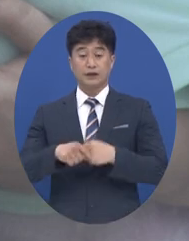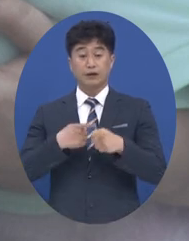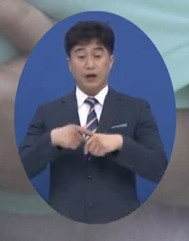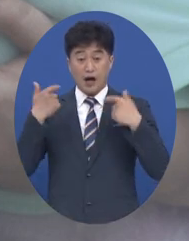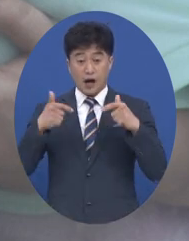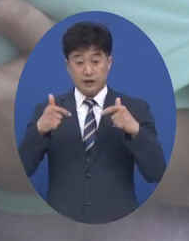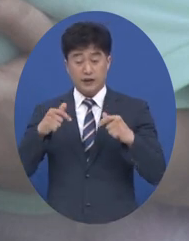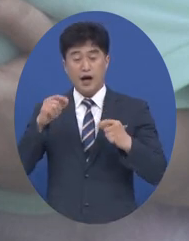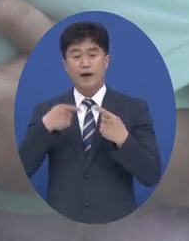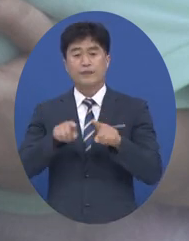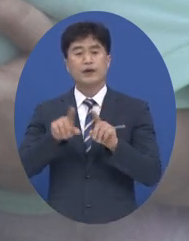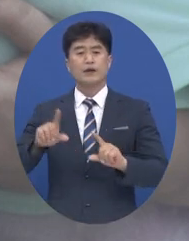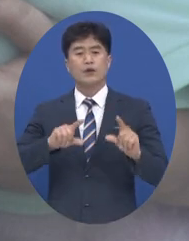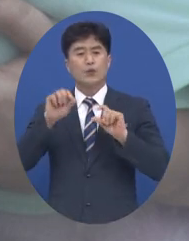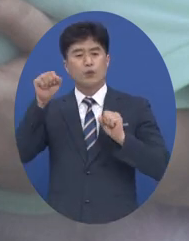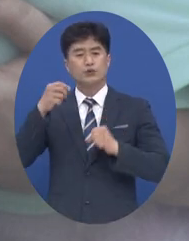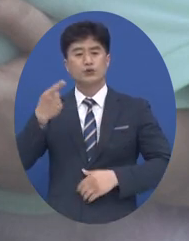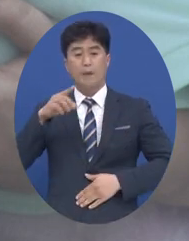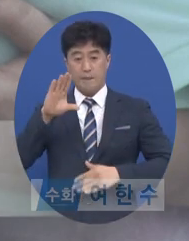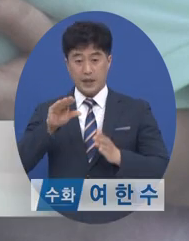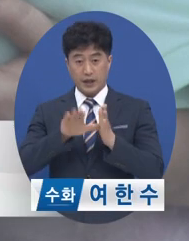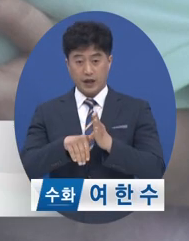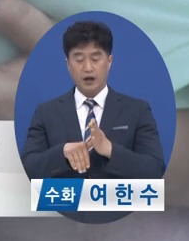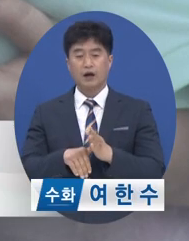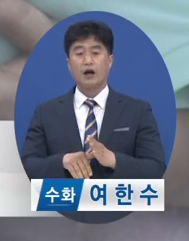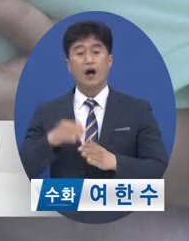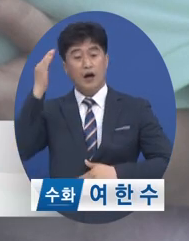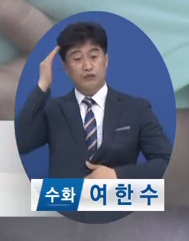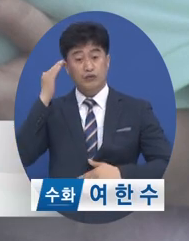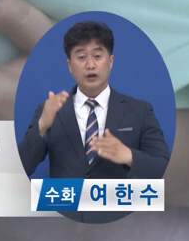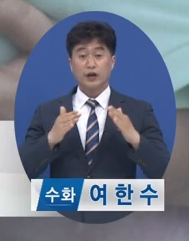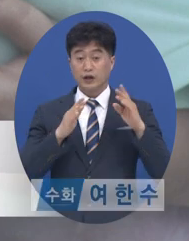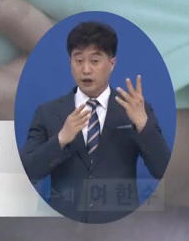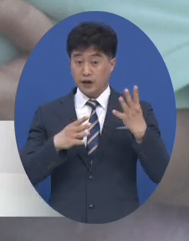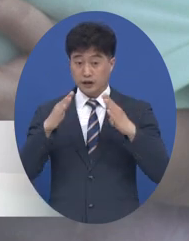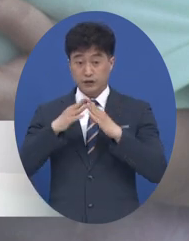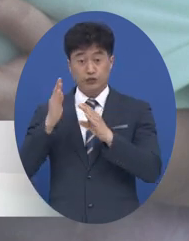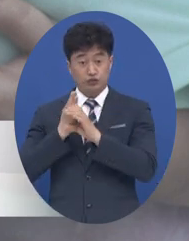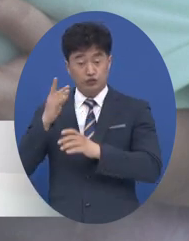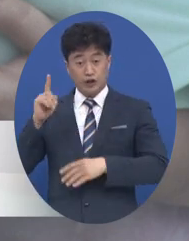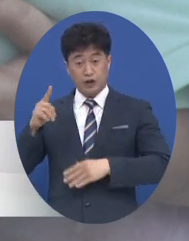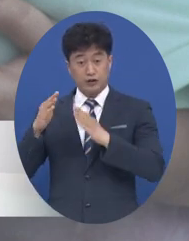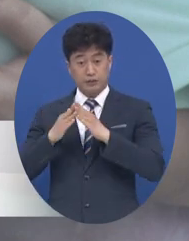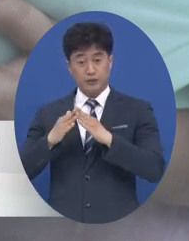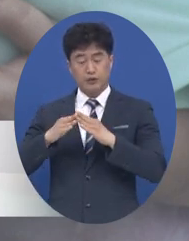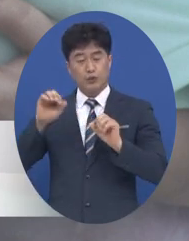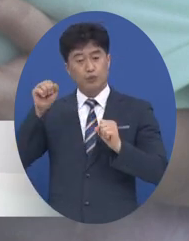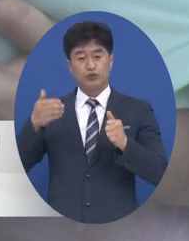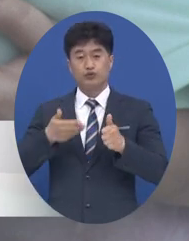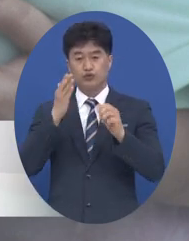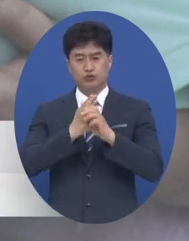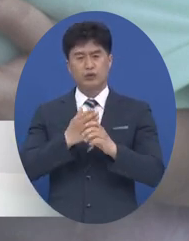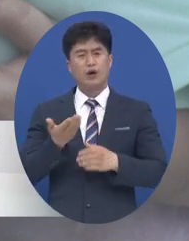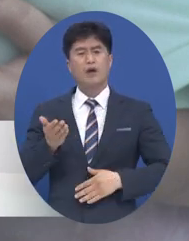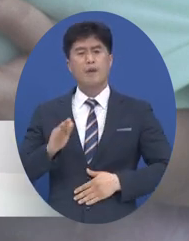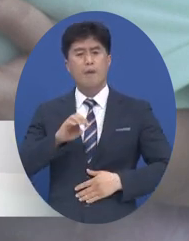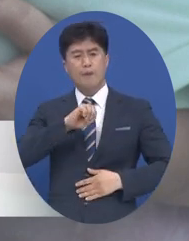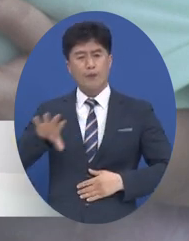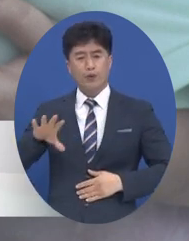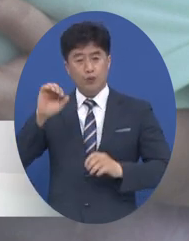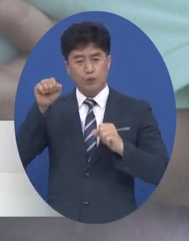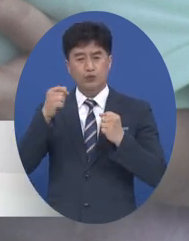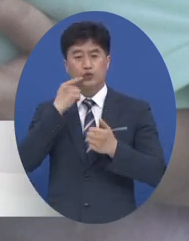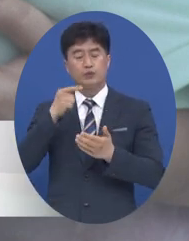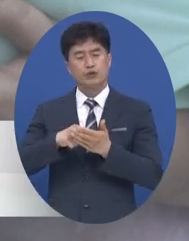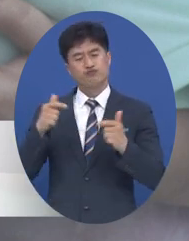흔히 반려동물 1000만 시대 라고 하죠 우리나라 내 가구 중 한 가구는 반려동물을 키우고 있는데요 하지만 버려지는